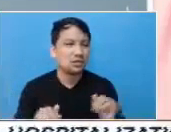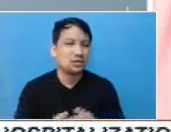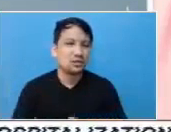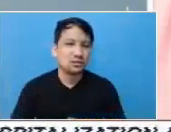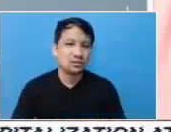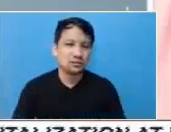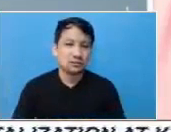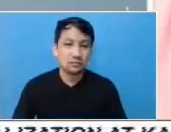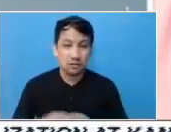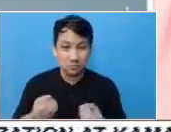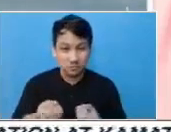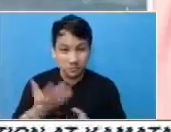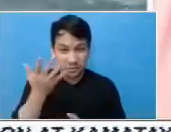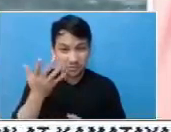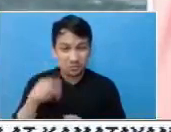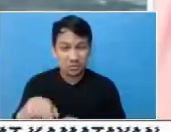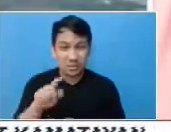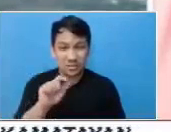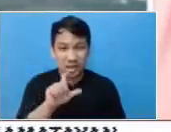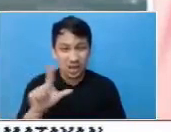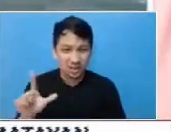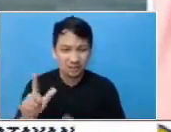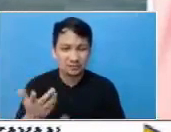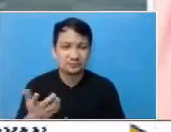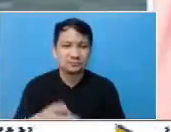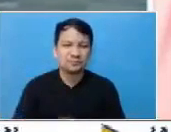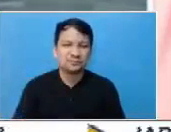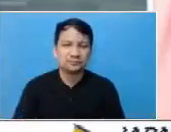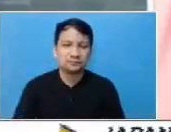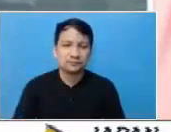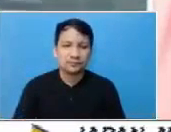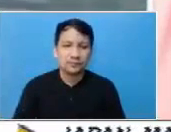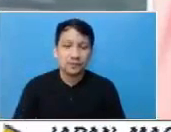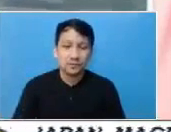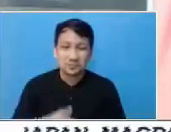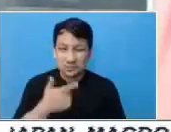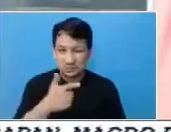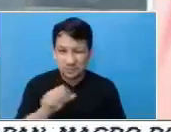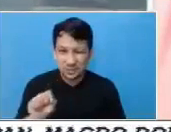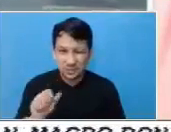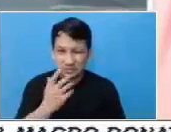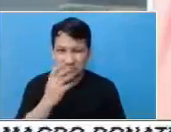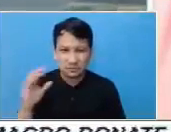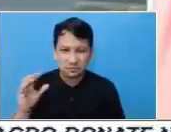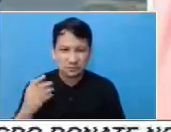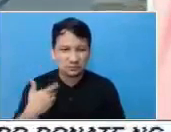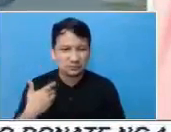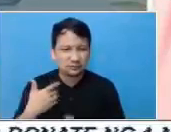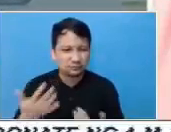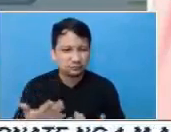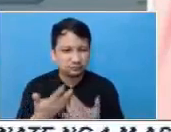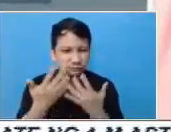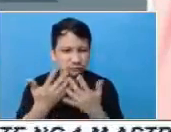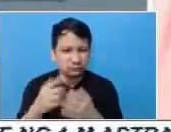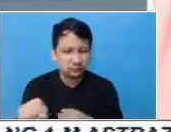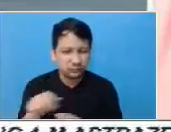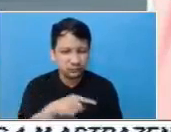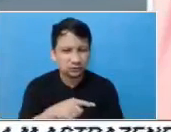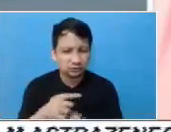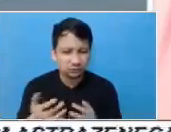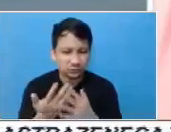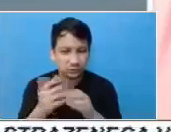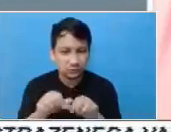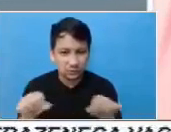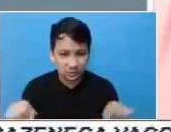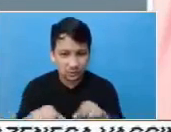dapat maiwasan nalanghap ito ng mga tao. Kung nalanghap man ay uminom ng maraming tubig, pumasok sa loob ng